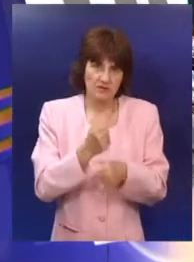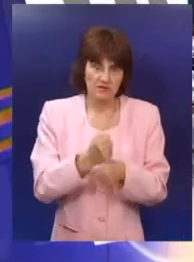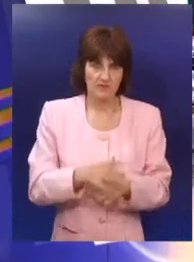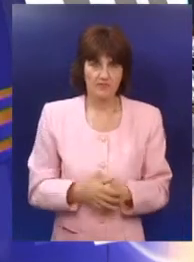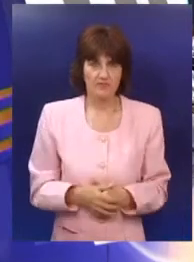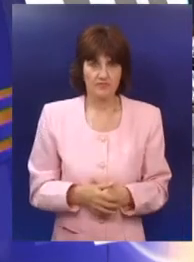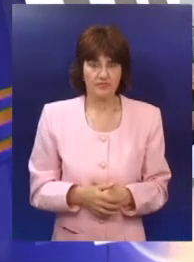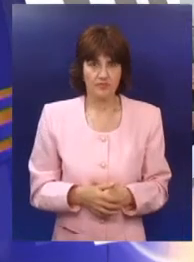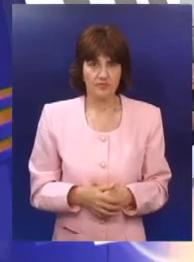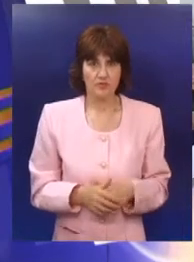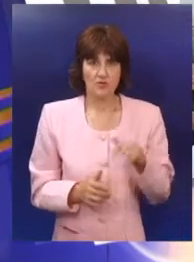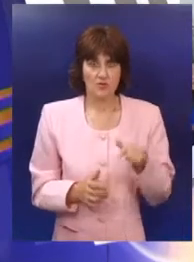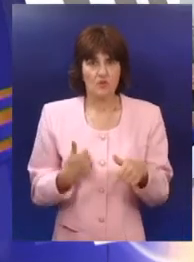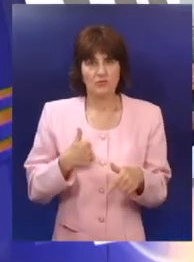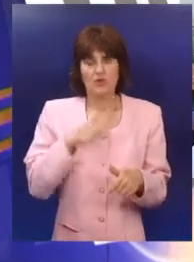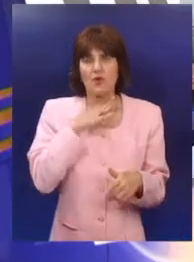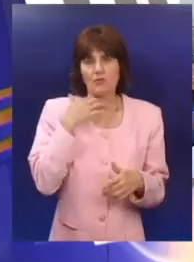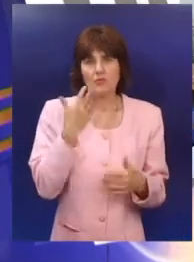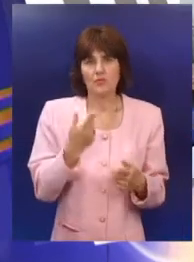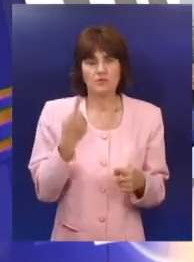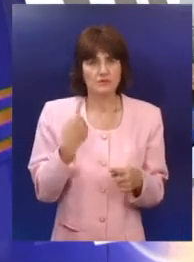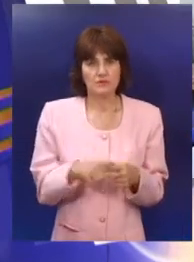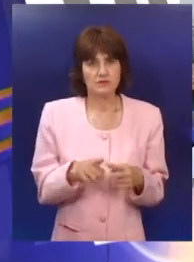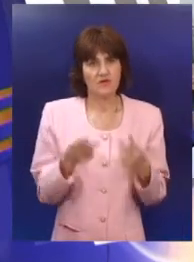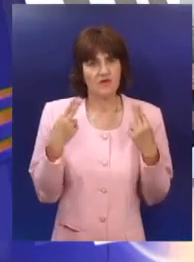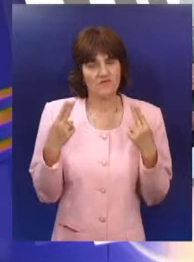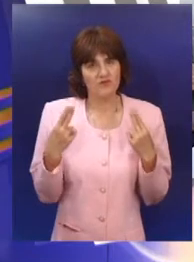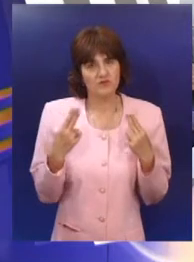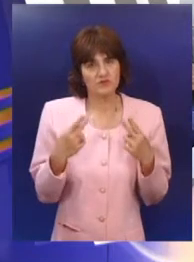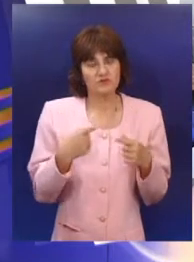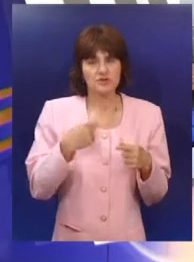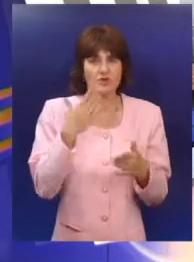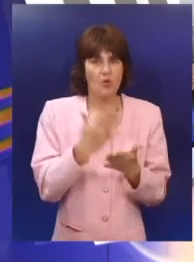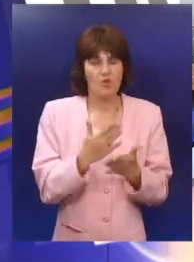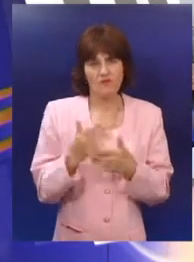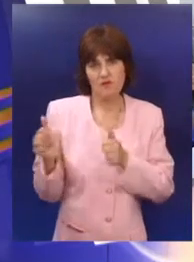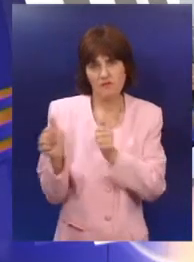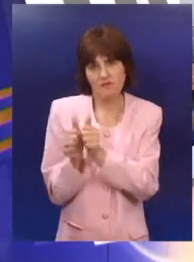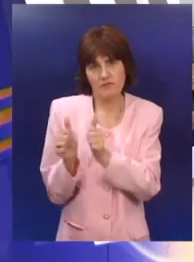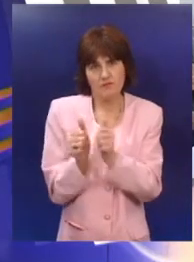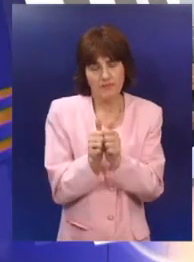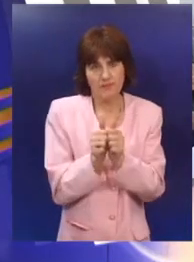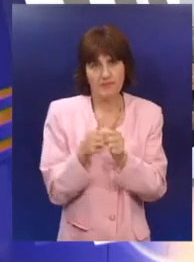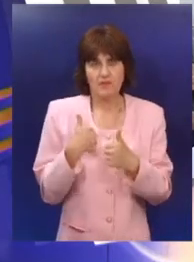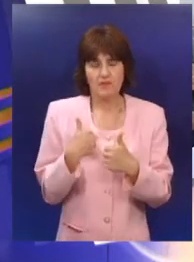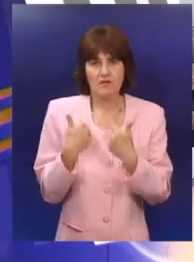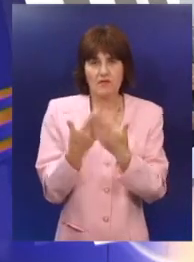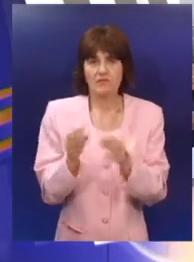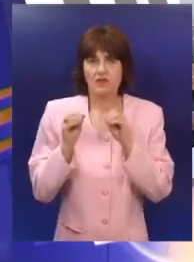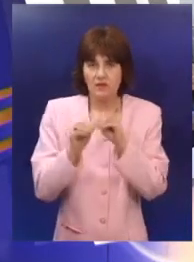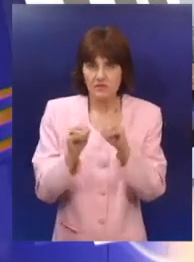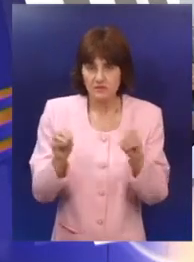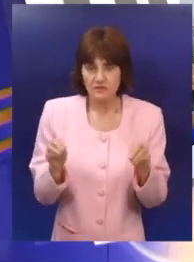kako treba po zakonu. Ova pomoć nam mnogo znači, pošto imamo uvek osobu pored sebe na koju možemo da